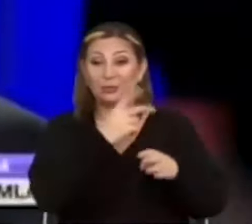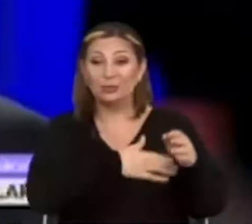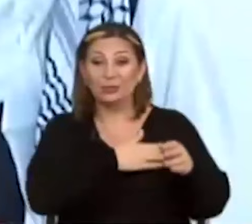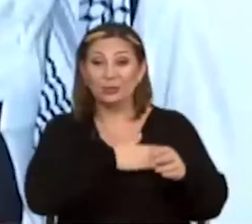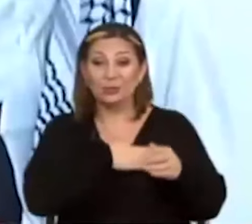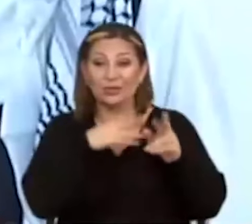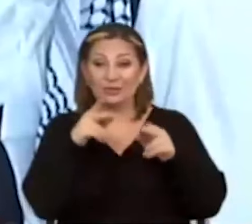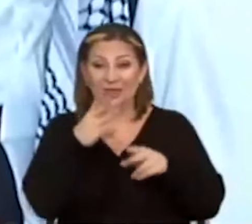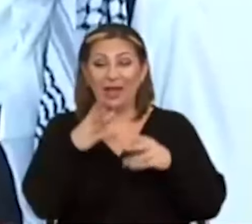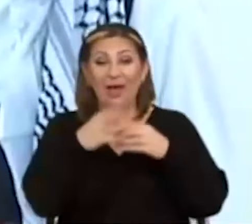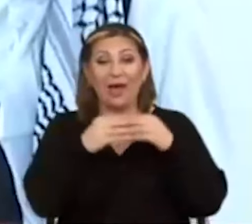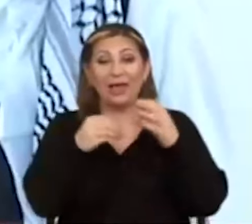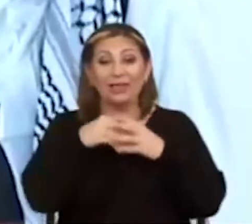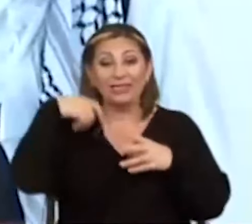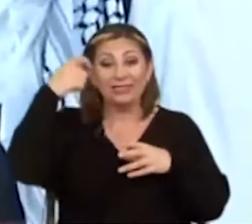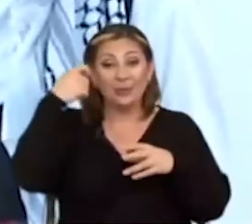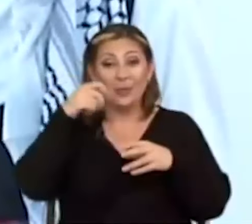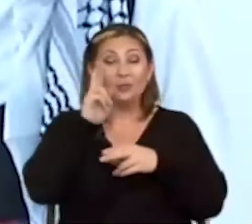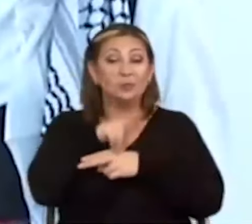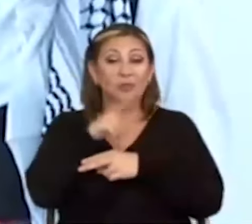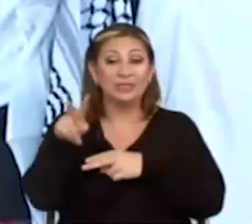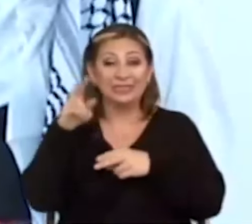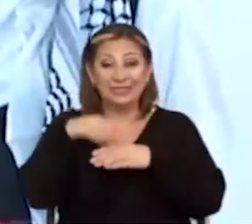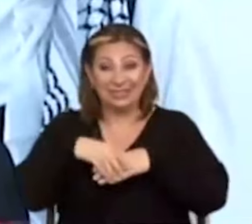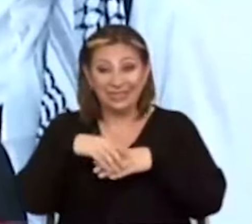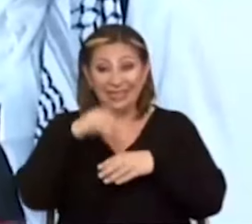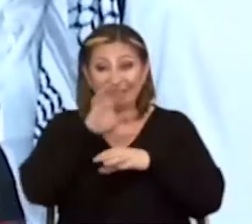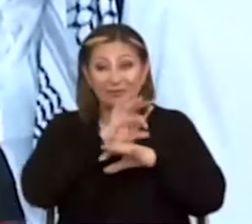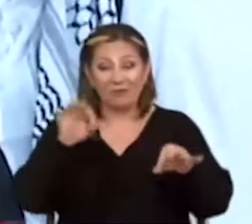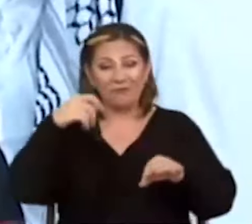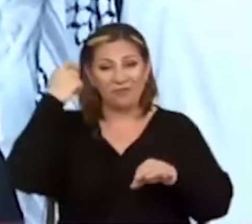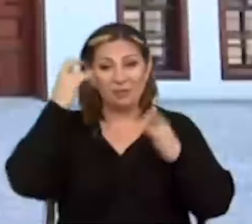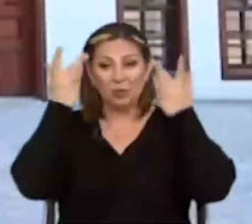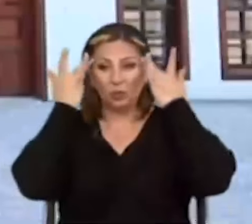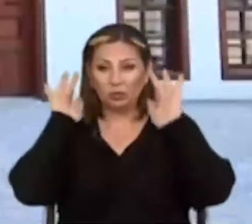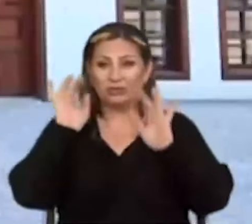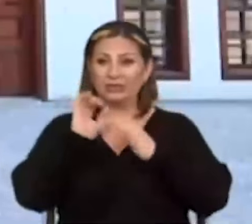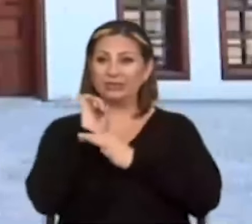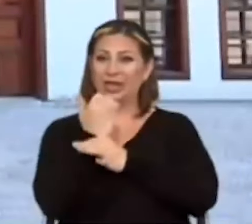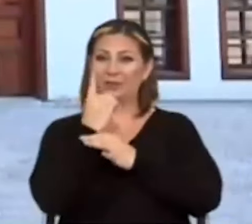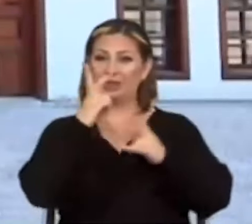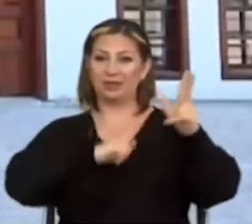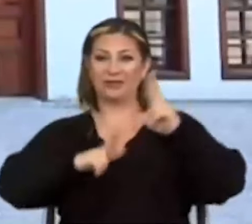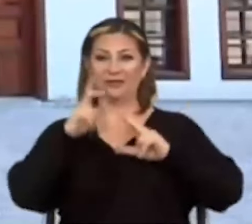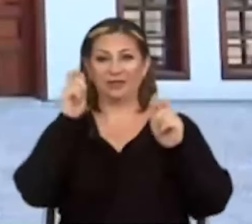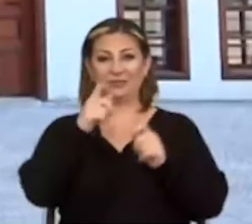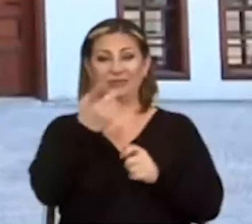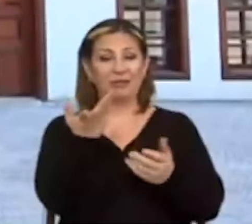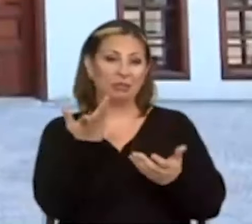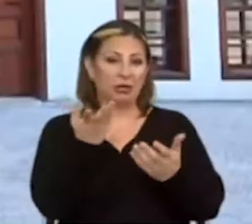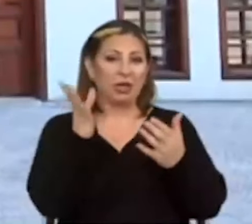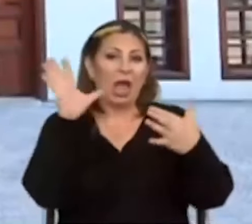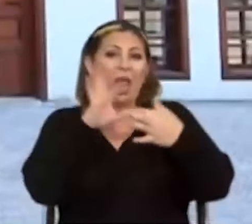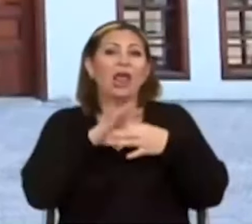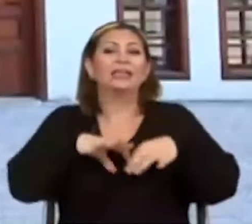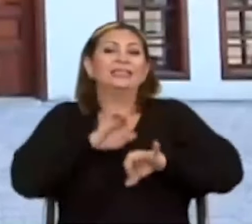Keçi sütü dedim. Adana Sinema Müzesi'ni tanıtırken Faik Öztürk tam da sinema, kültür ve sanat temalı bir kombin giymişti. Sense konuyla